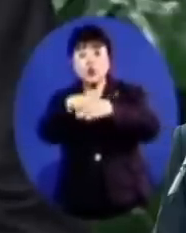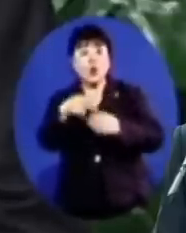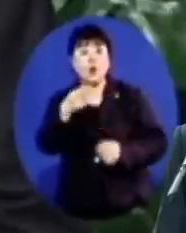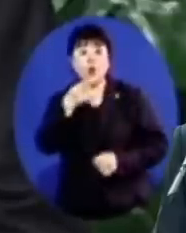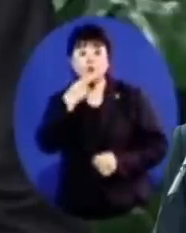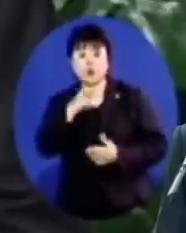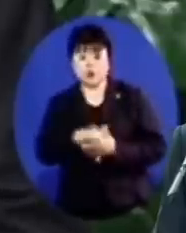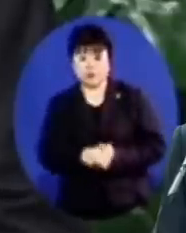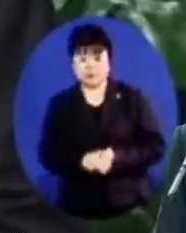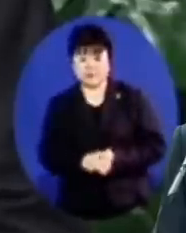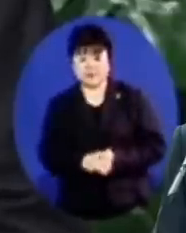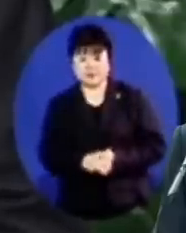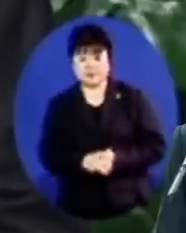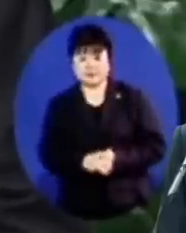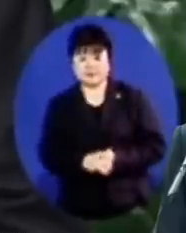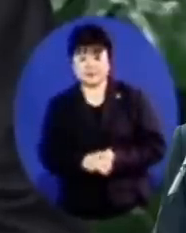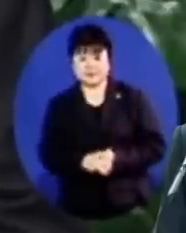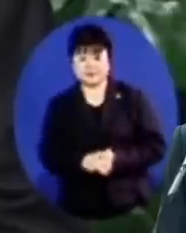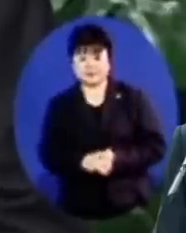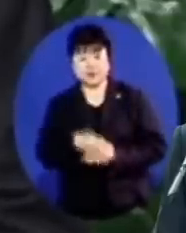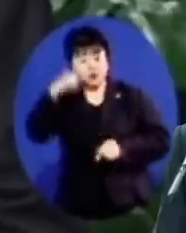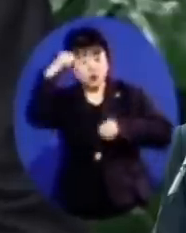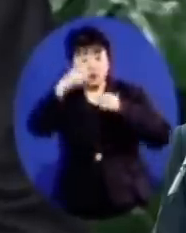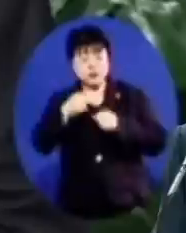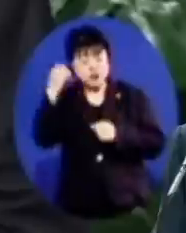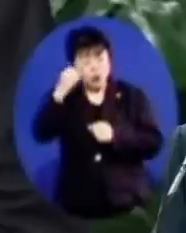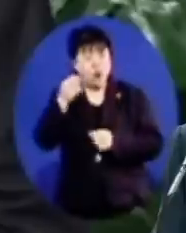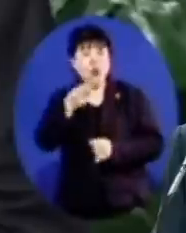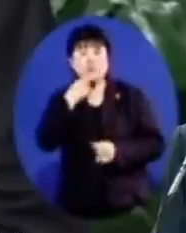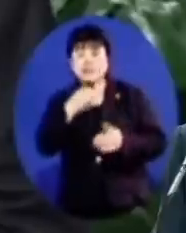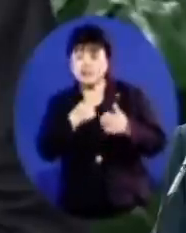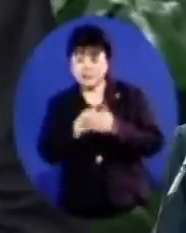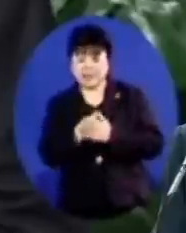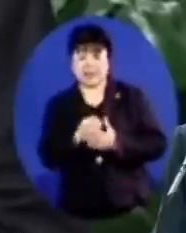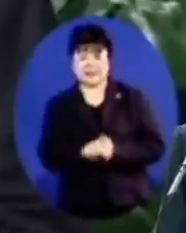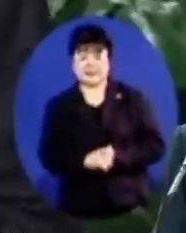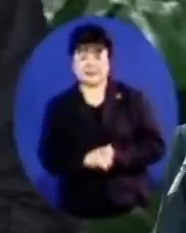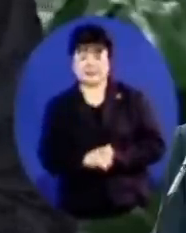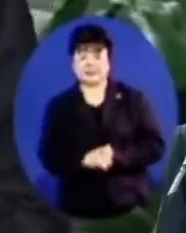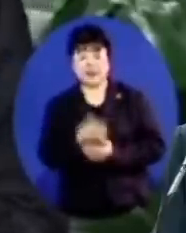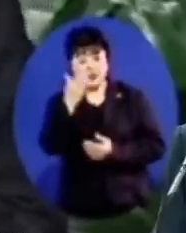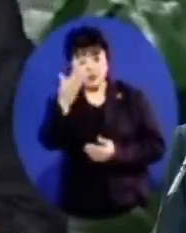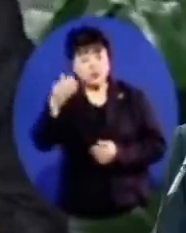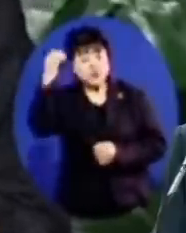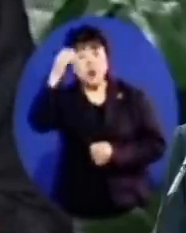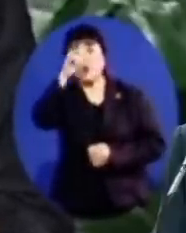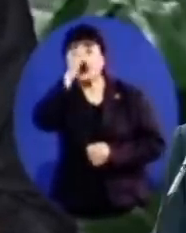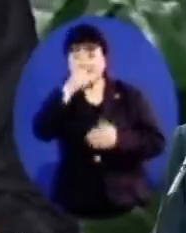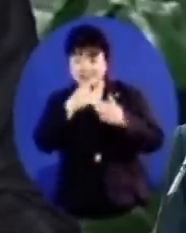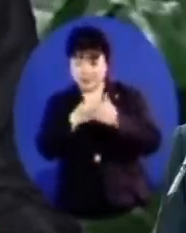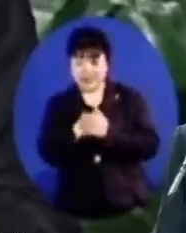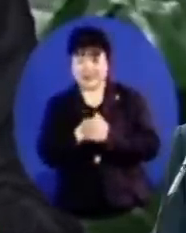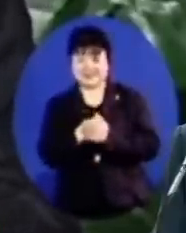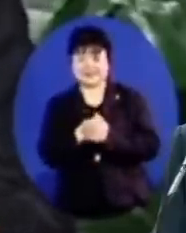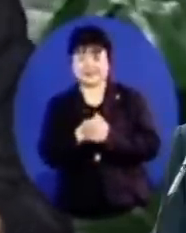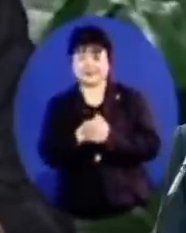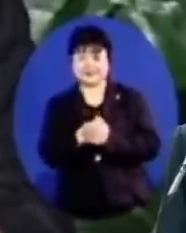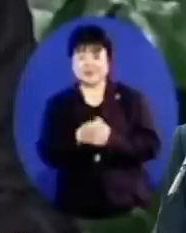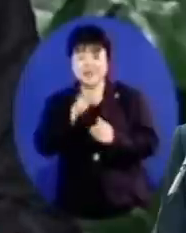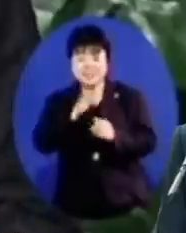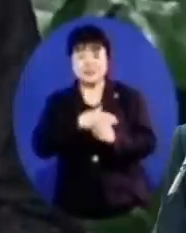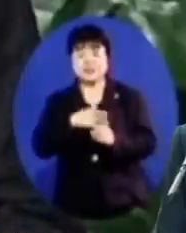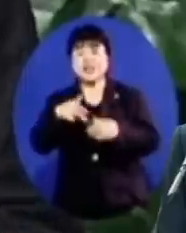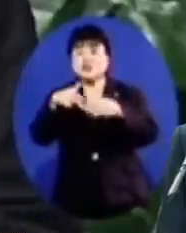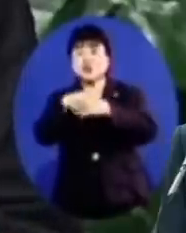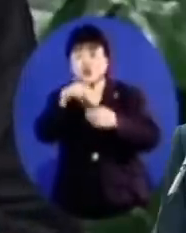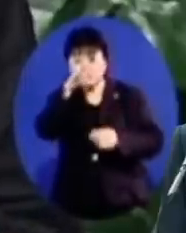않습니다. 그들은 영혼이 없기 때문인 것입니다. 그런데 여러분은 영혼이 있기 때문에 잘못된 종교를